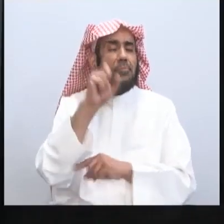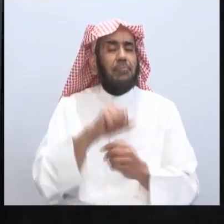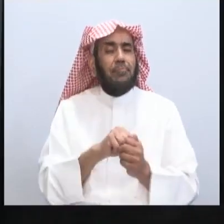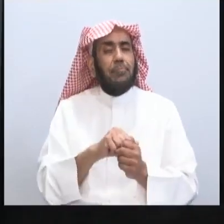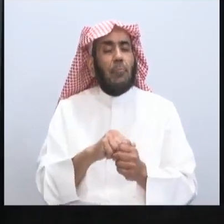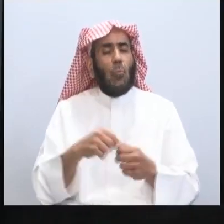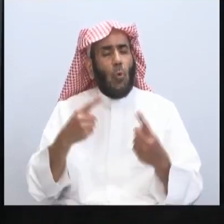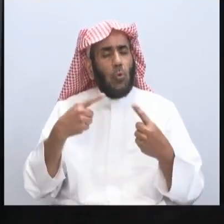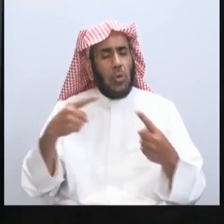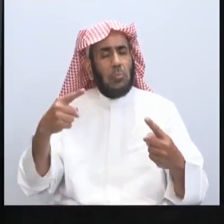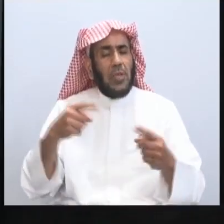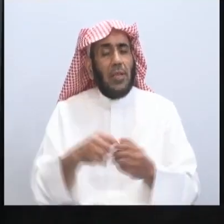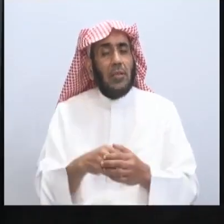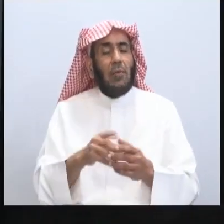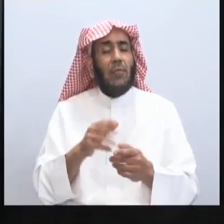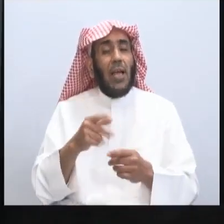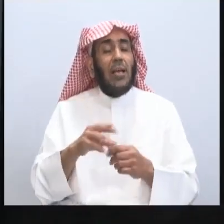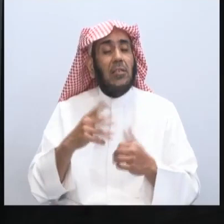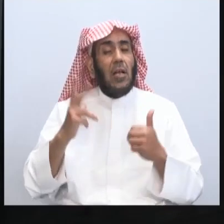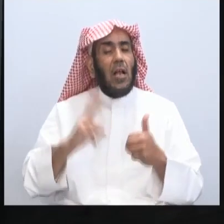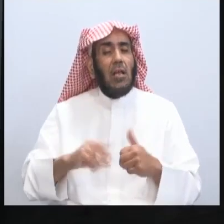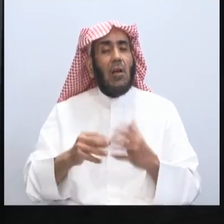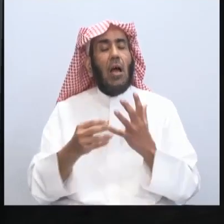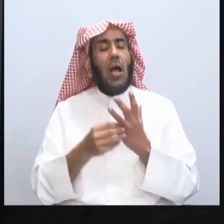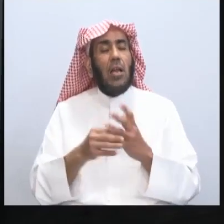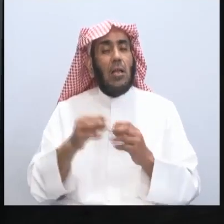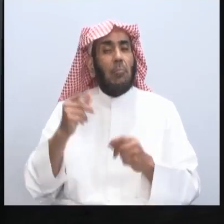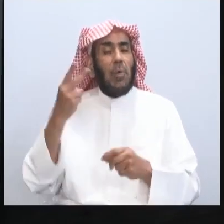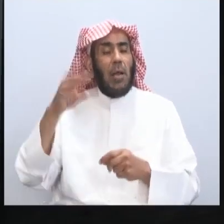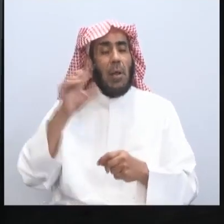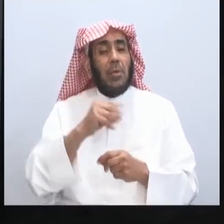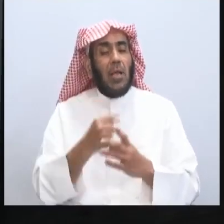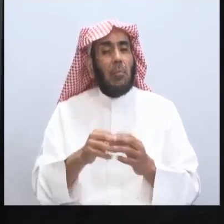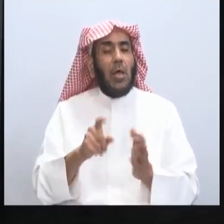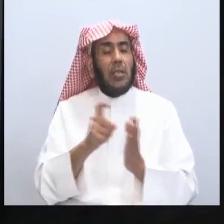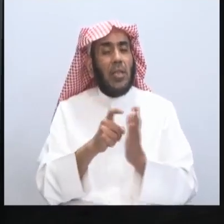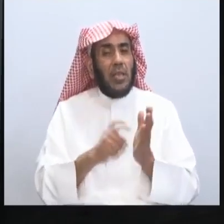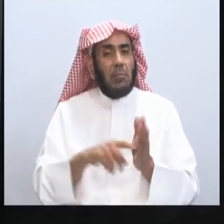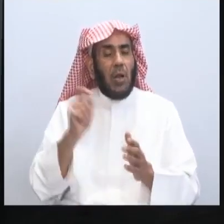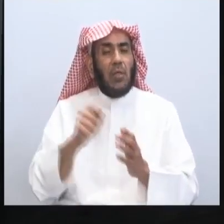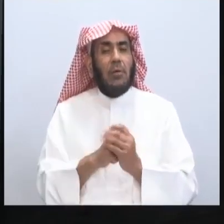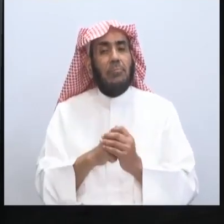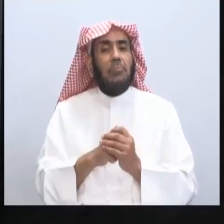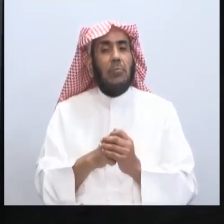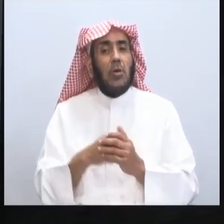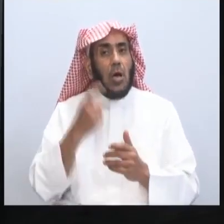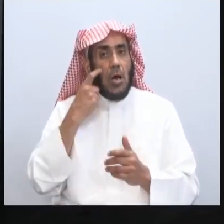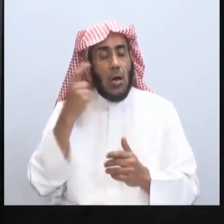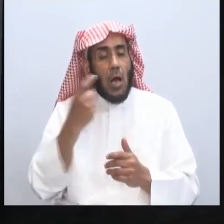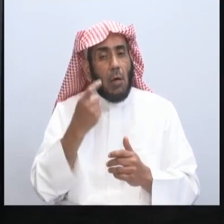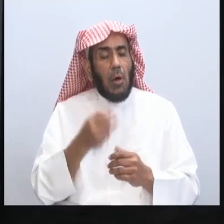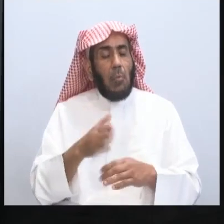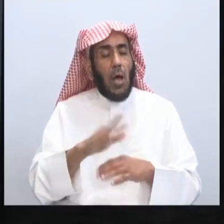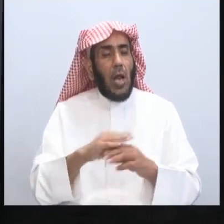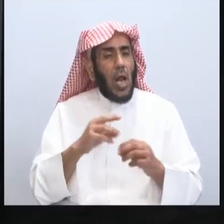واستمرت على هذا النهج في عهد الخليفه علي بن ابي طالب هذا تنظيم القضاء الرقابه و على